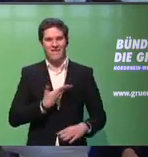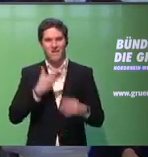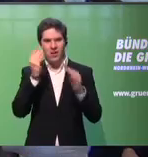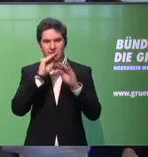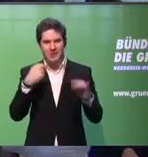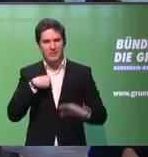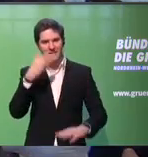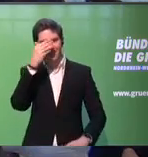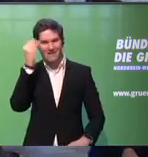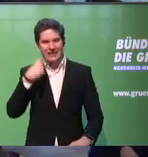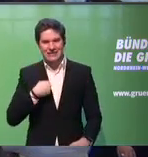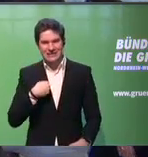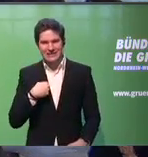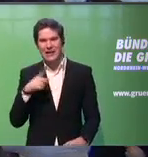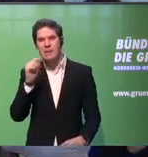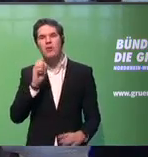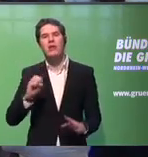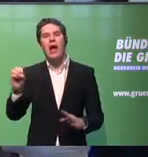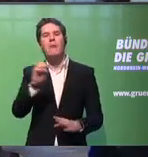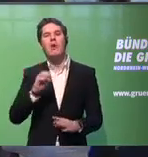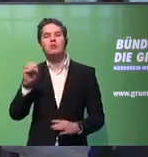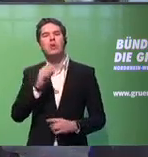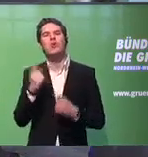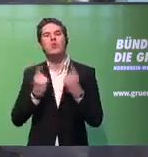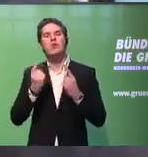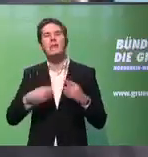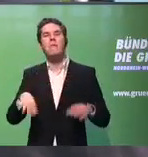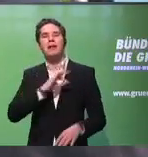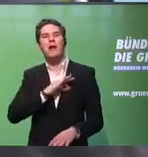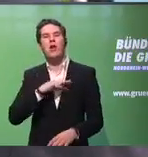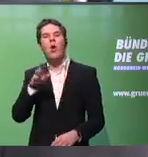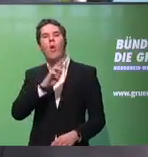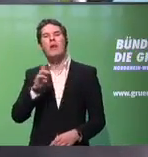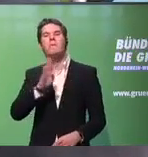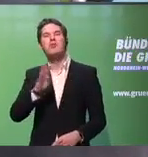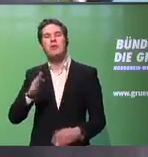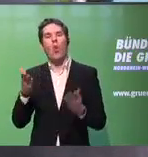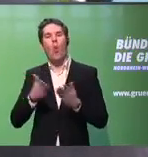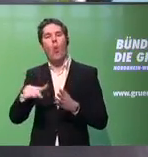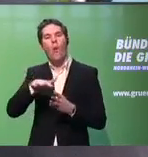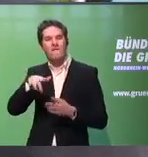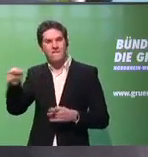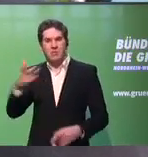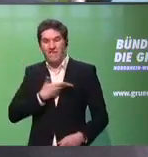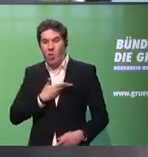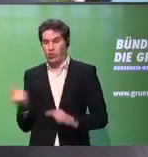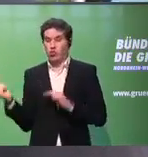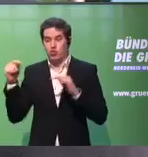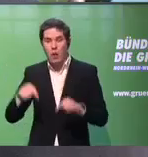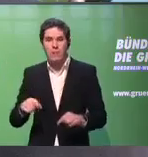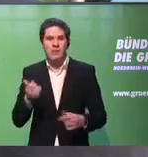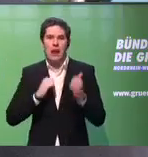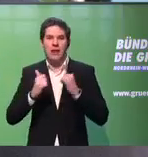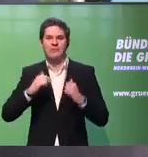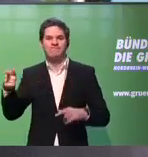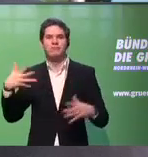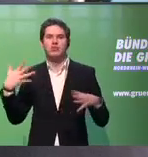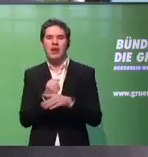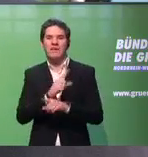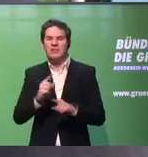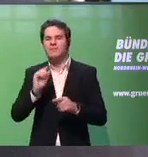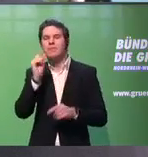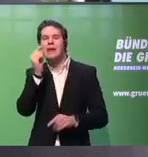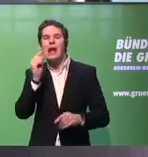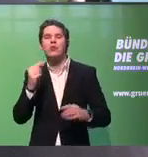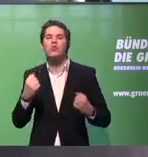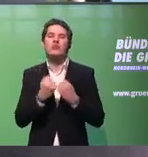dass der Vorsitzende der Europäischen Grünen Partei, Reinhard Bütikofer, der eigentlich ja heute hier sein wollte, leider nicht hier ist, weil er einen kleineren Unfall hatte